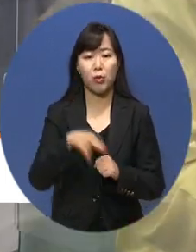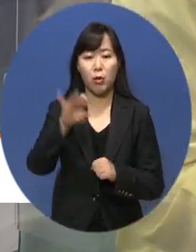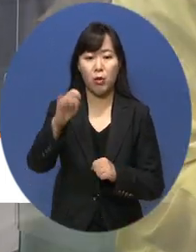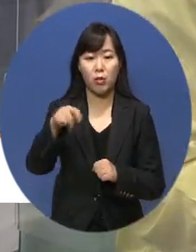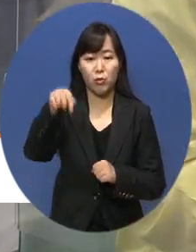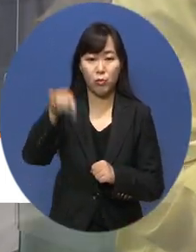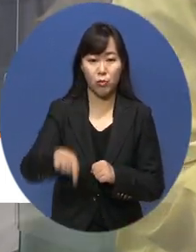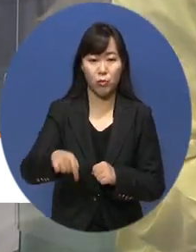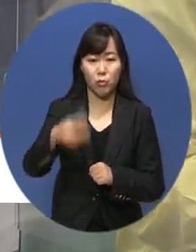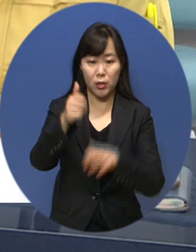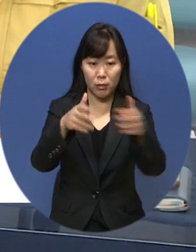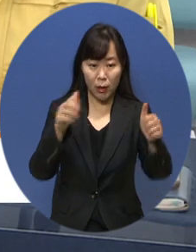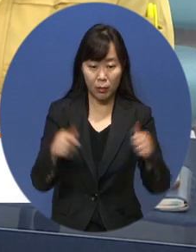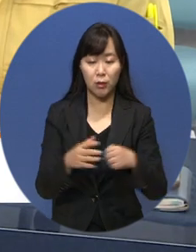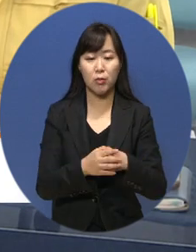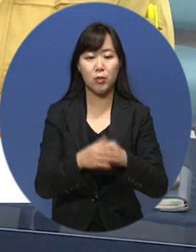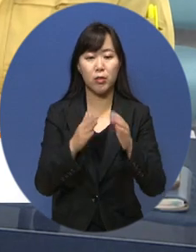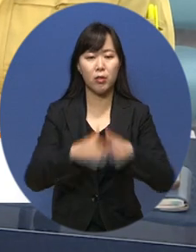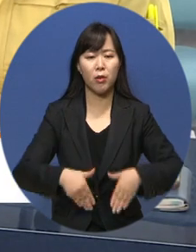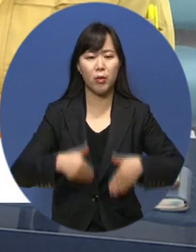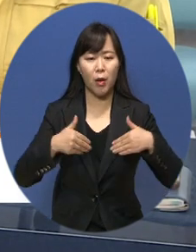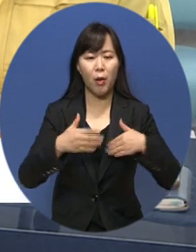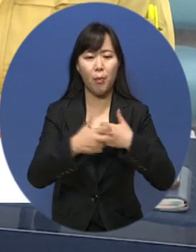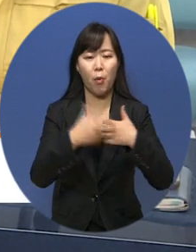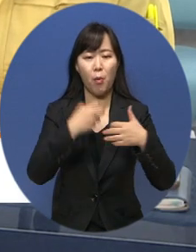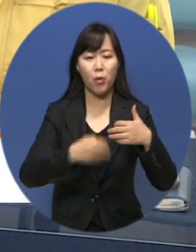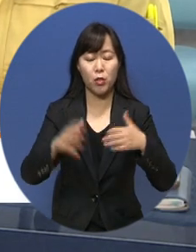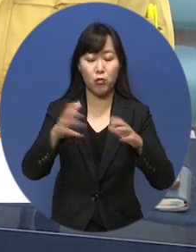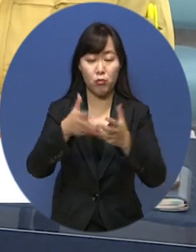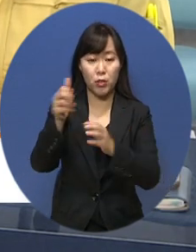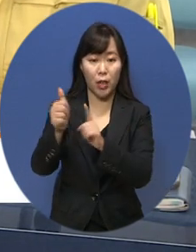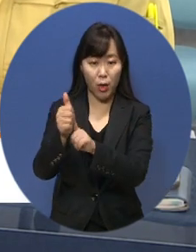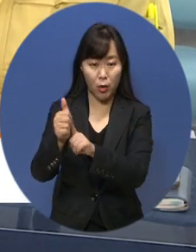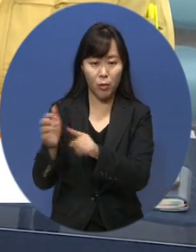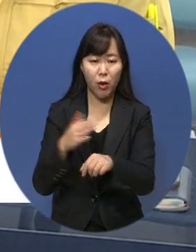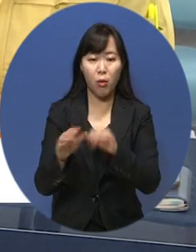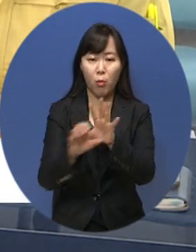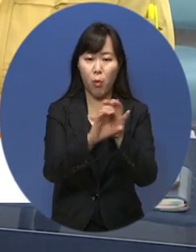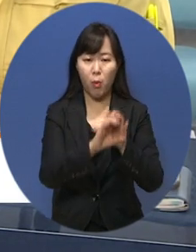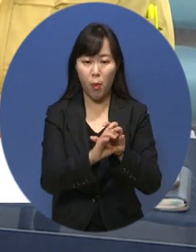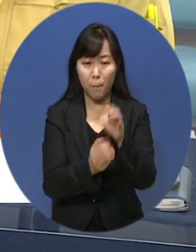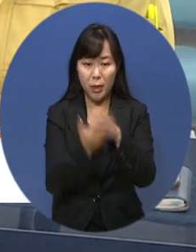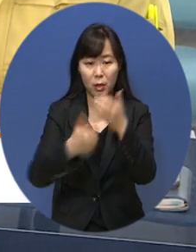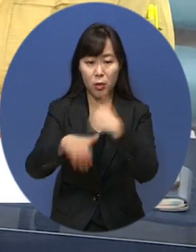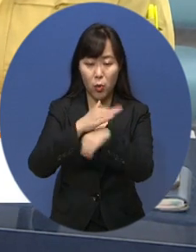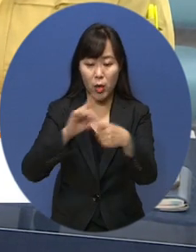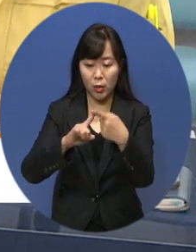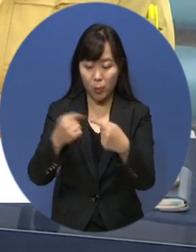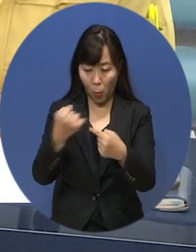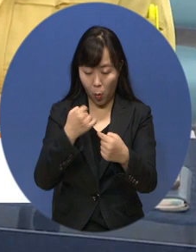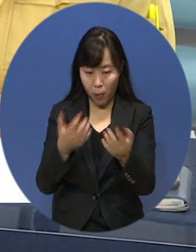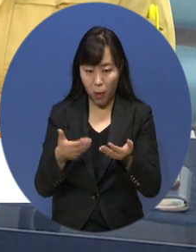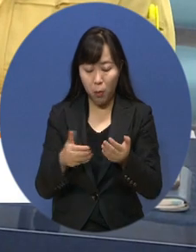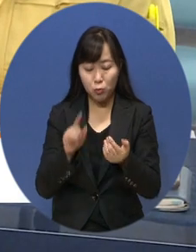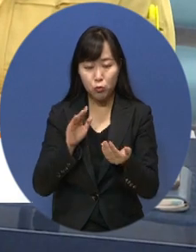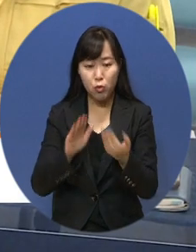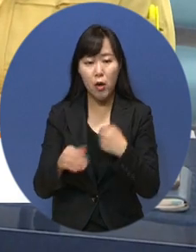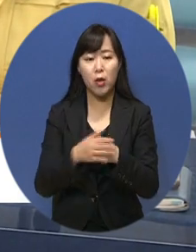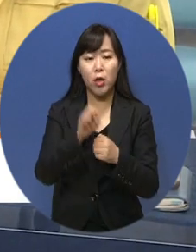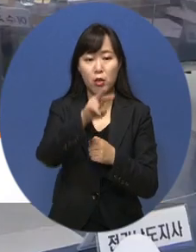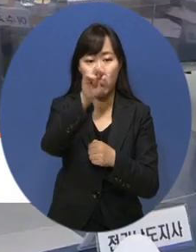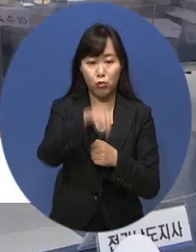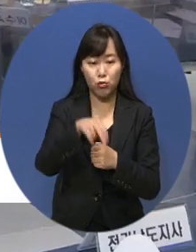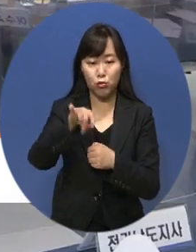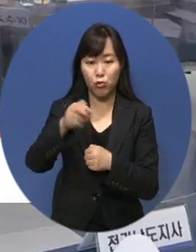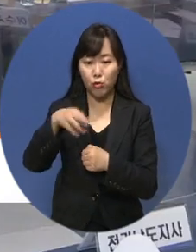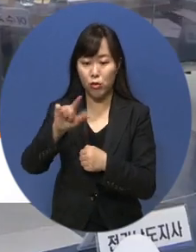여수 부시장은 전남도 보건복지국장으로부터 코로나19 발생 현황에 대해 보고를 받고 여수와